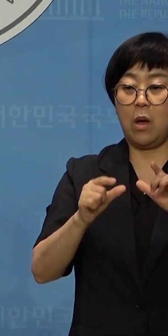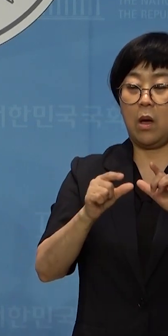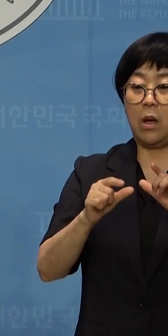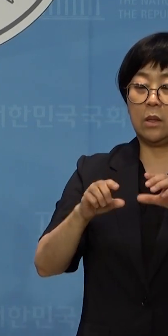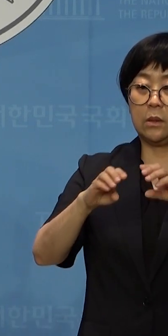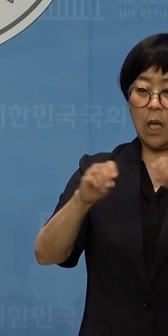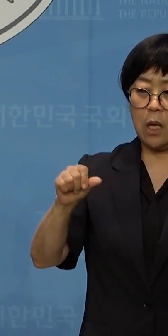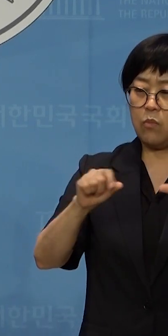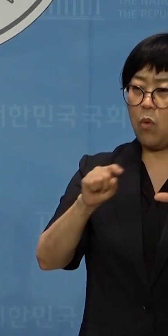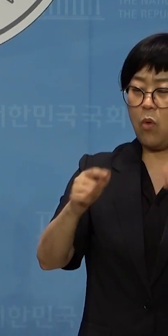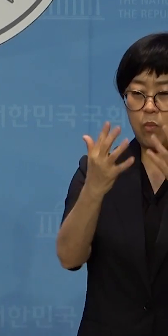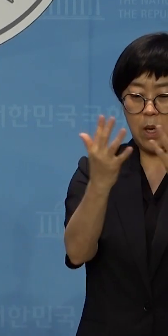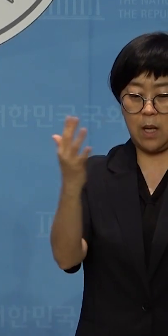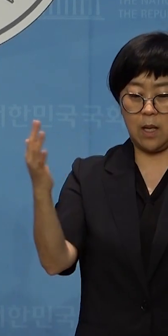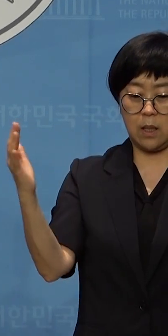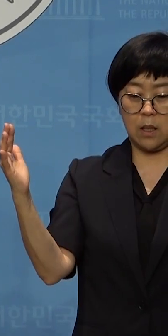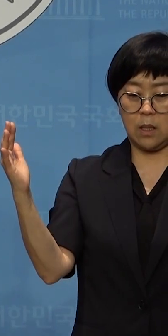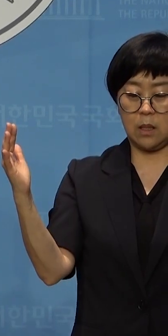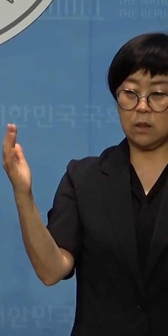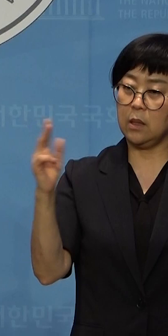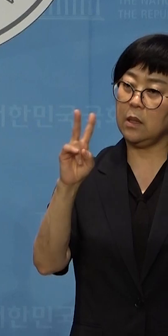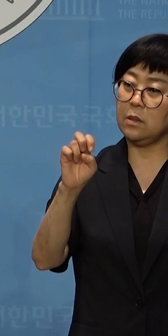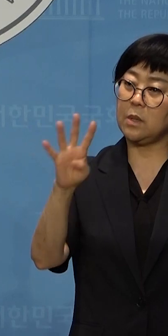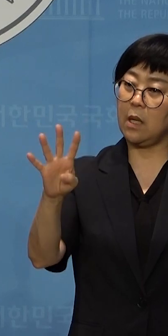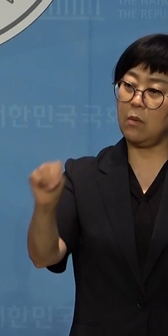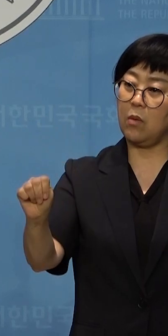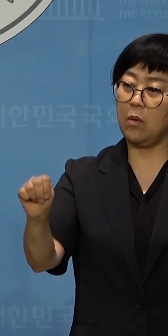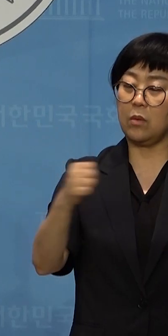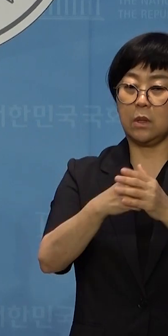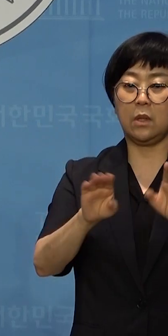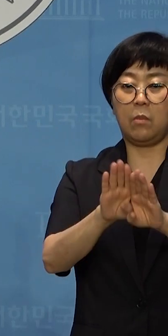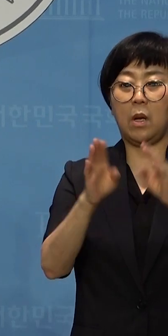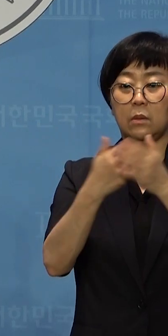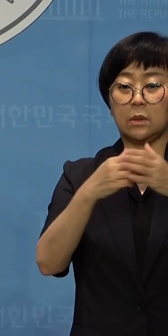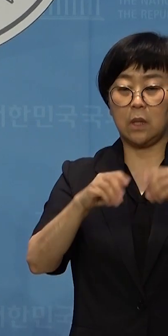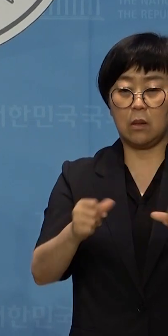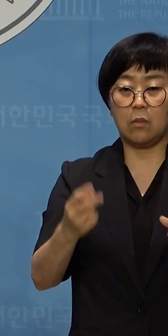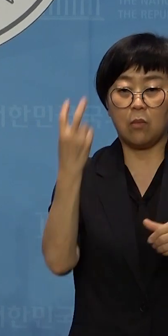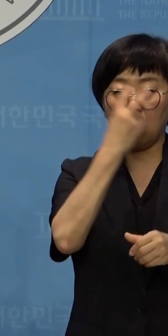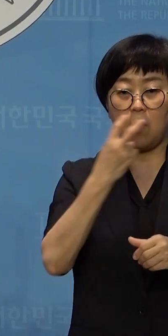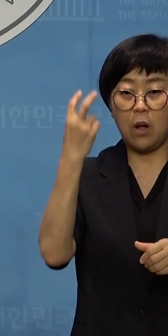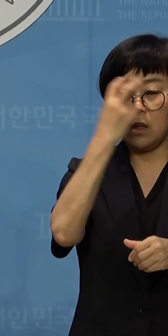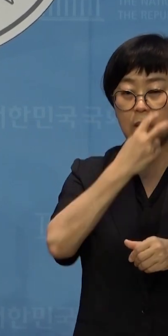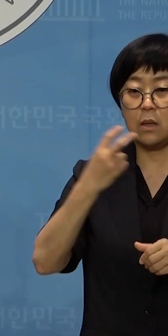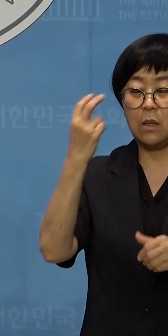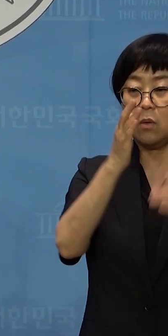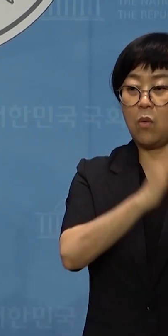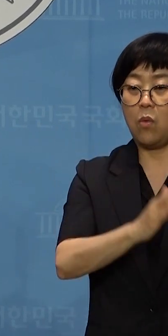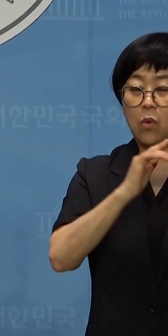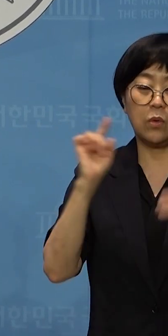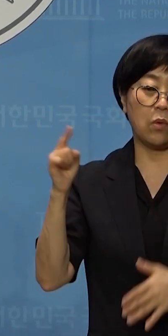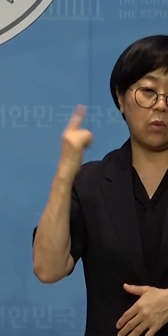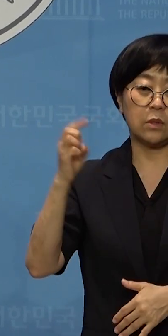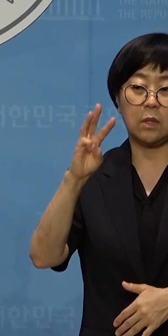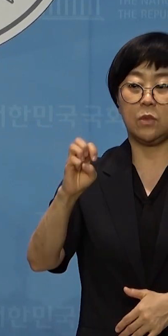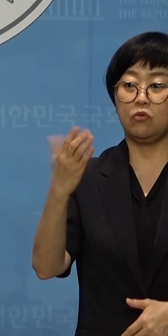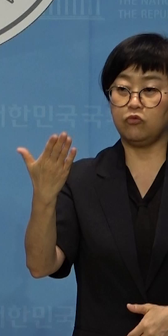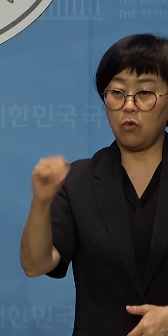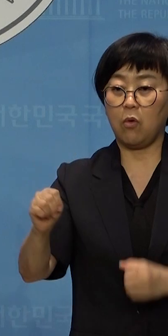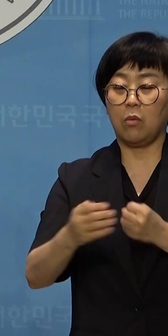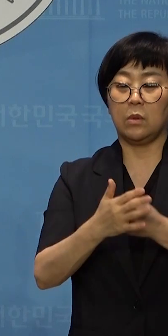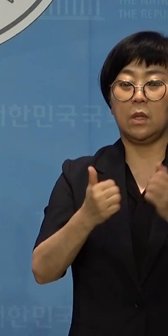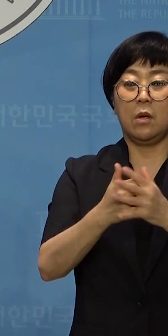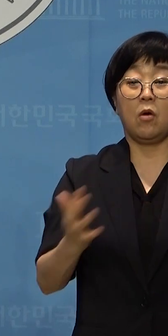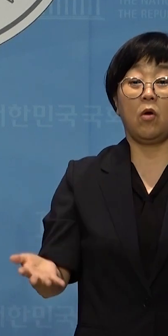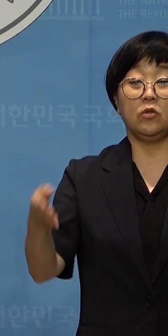부지 경계 펜스 설치 공사에 24억, 개방 부지 시설 관리 및 공공요금 39억,